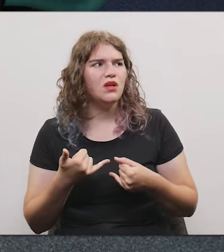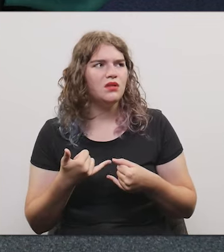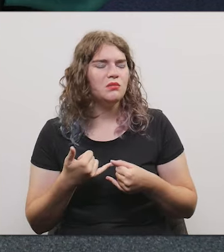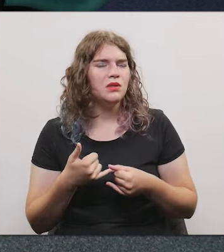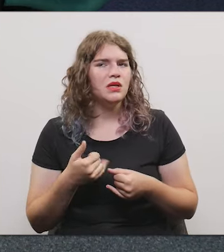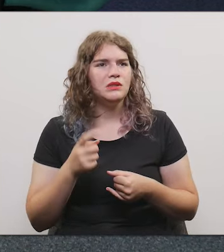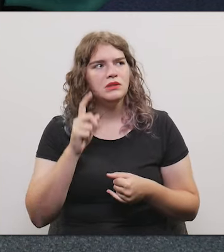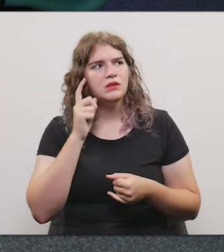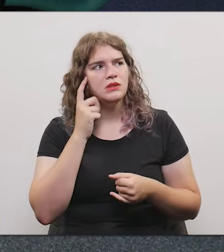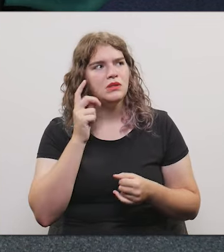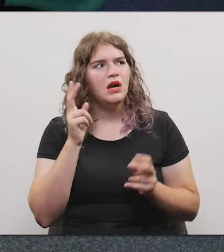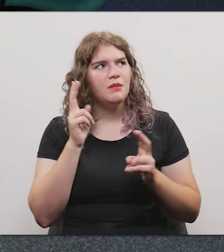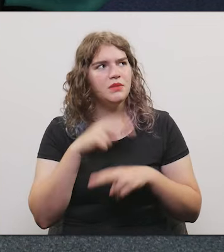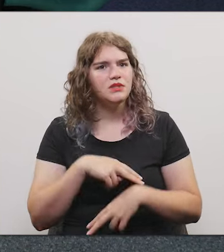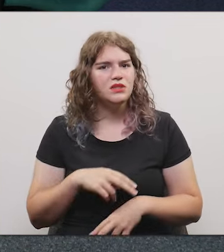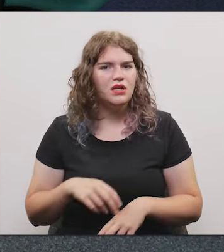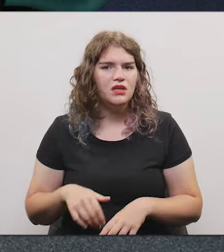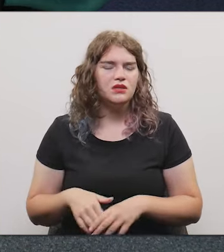se întâmpla.